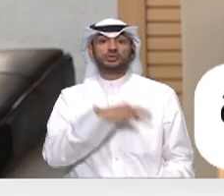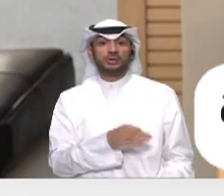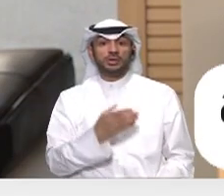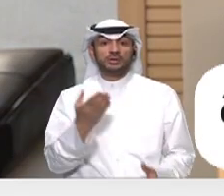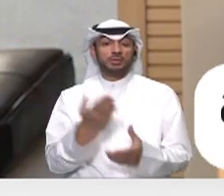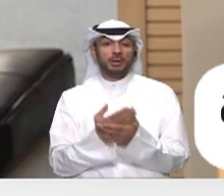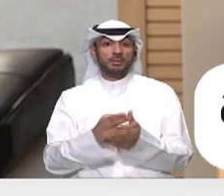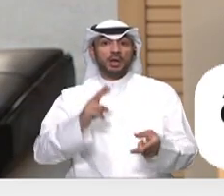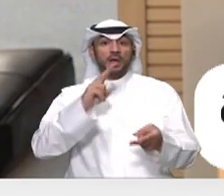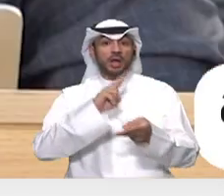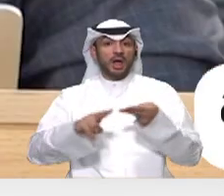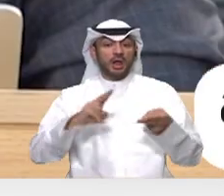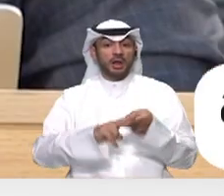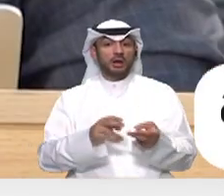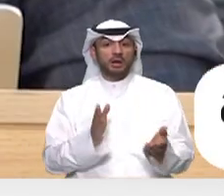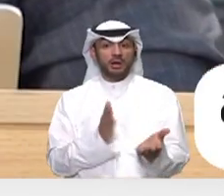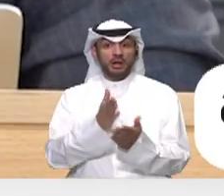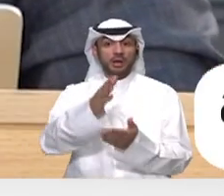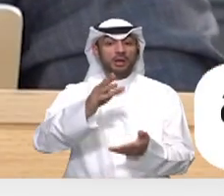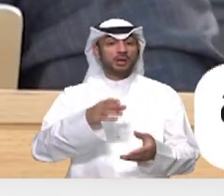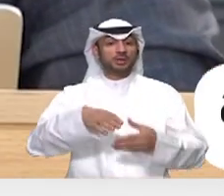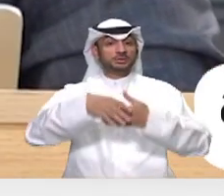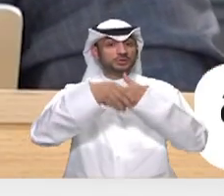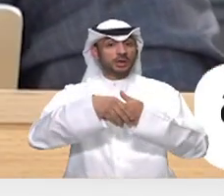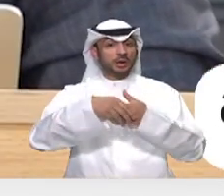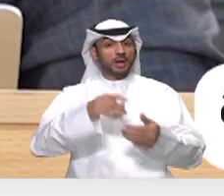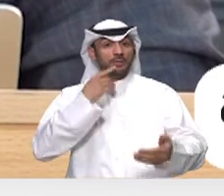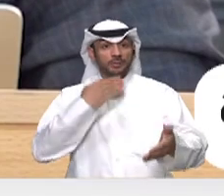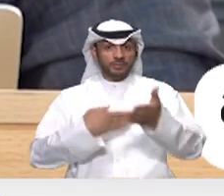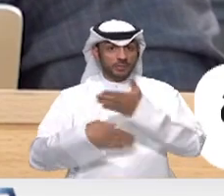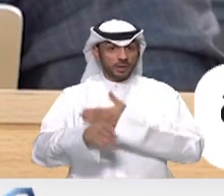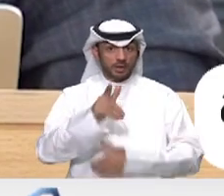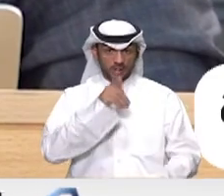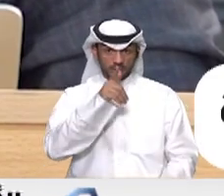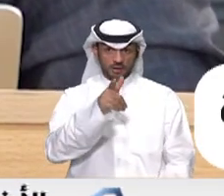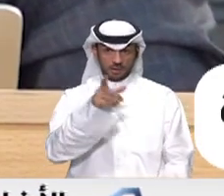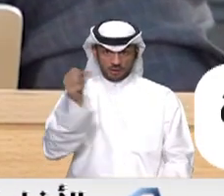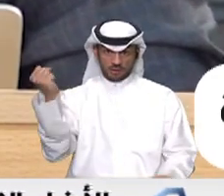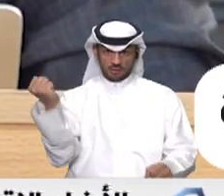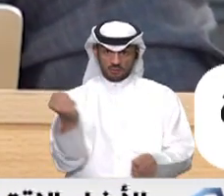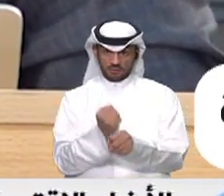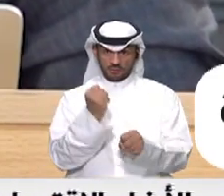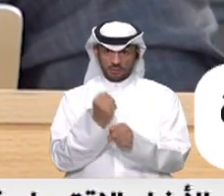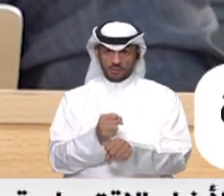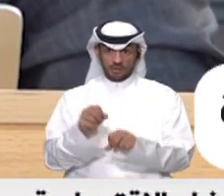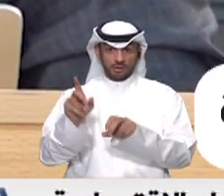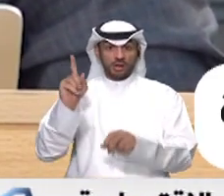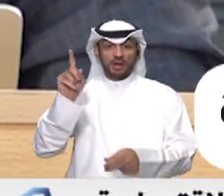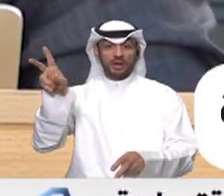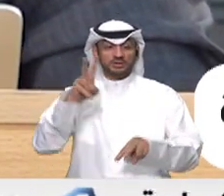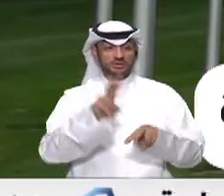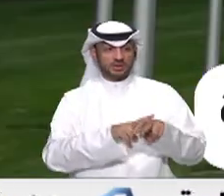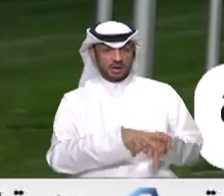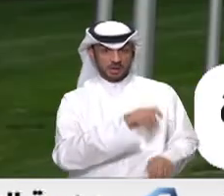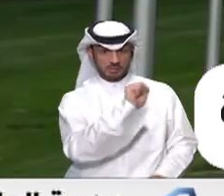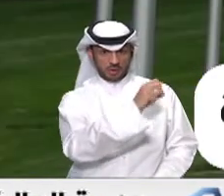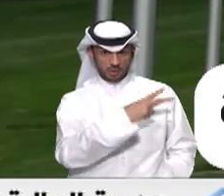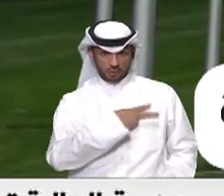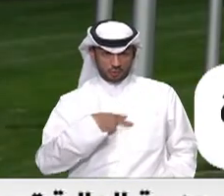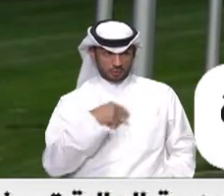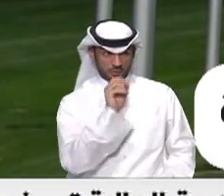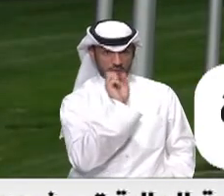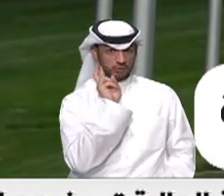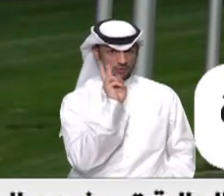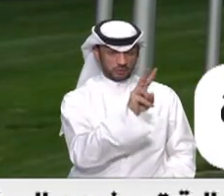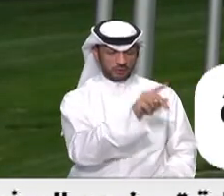الدولتين كخطوه نحو السلام الدائم وحذر من ان النهج الذي تتبعه حكومه الاحتلال قد يؤدي الى